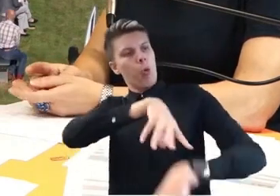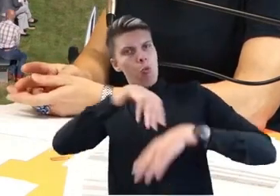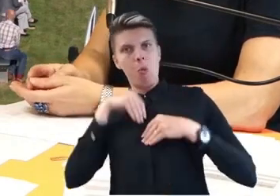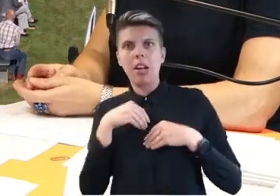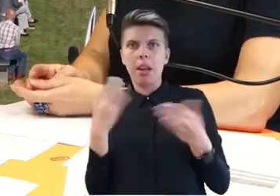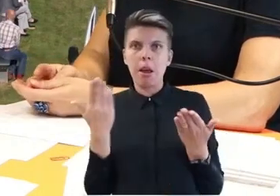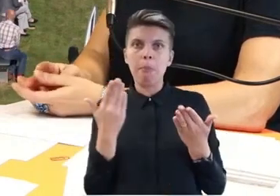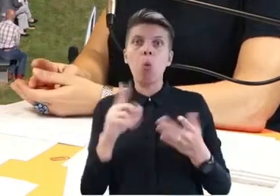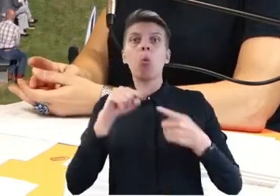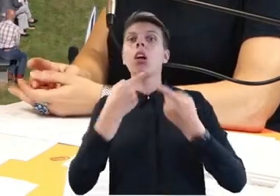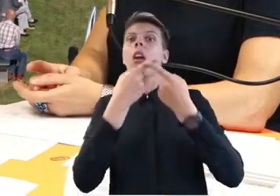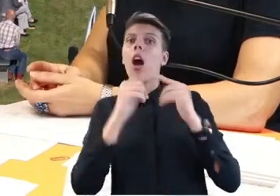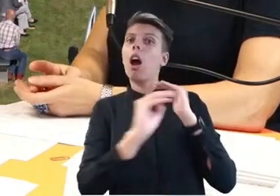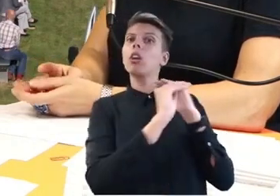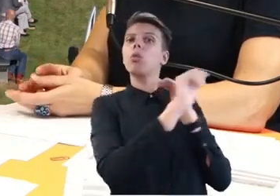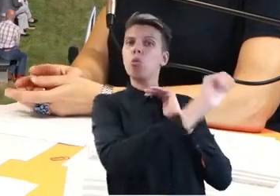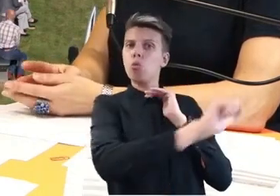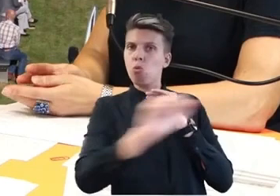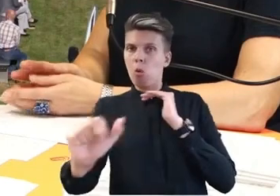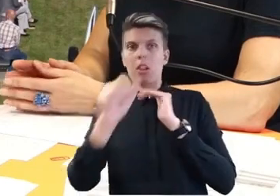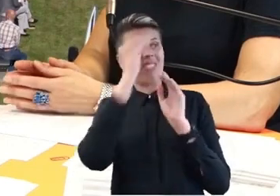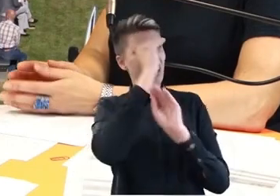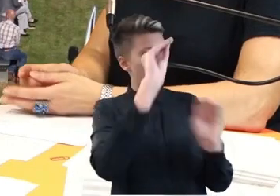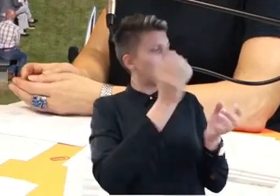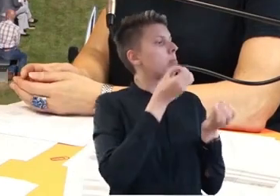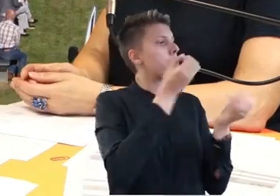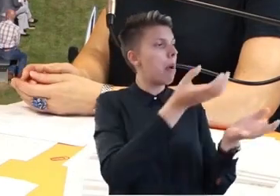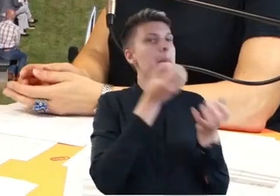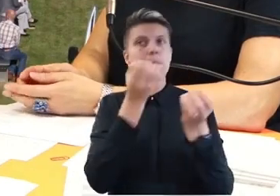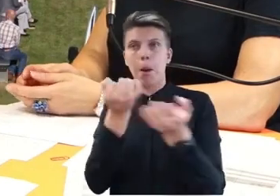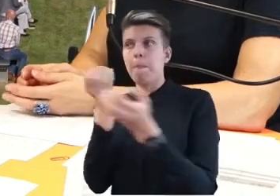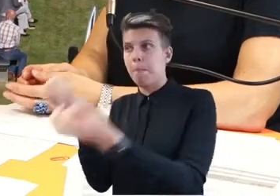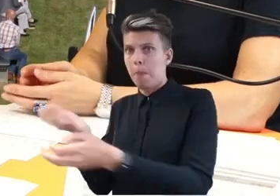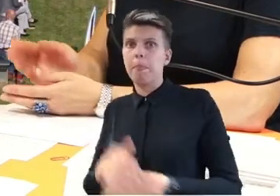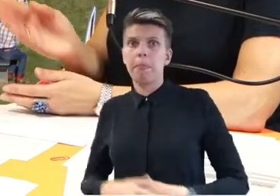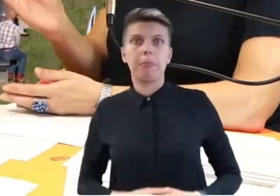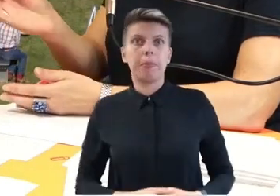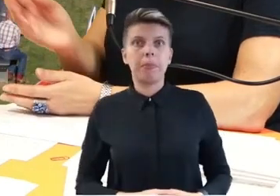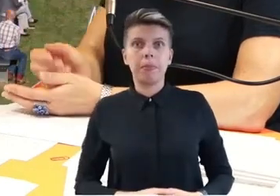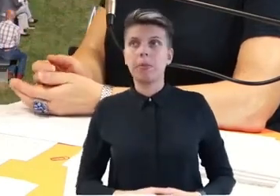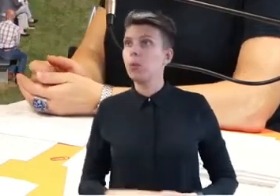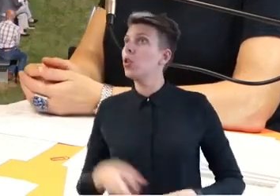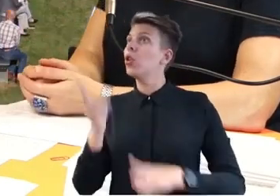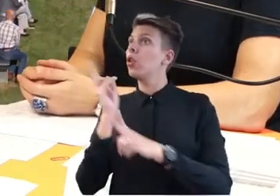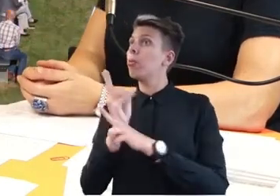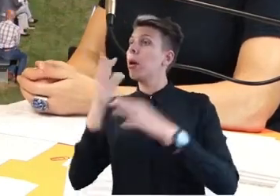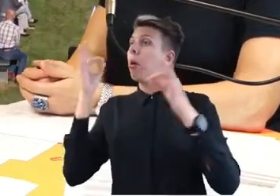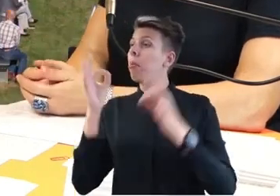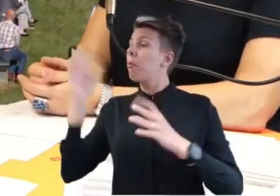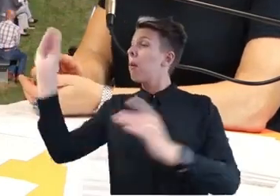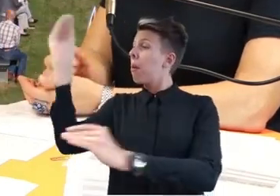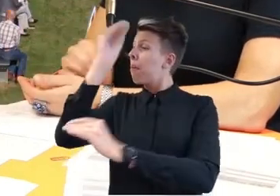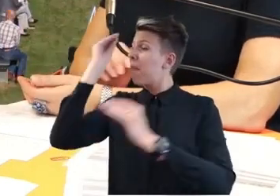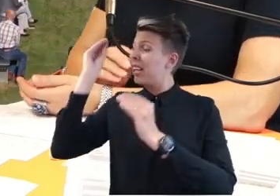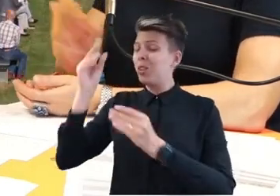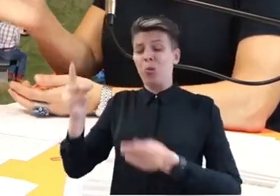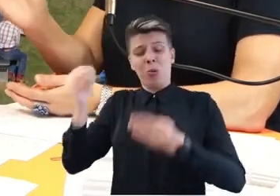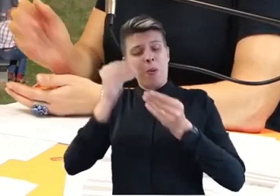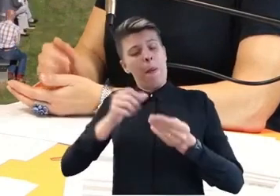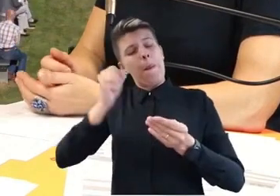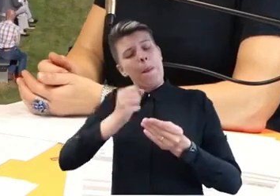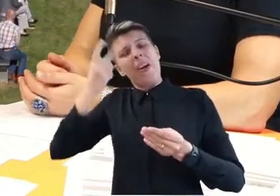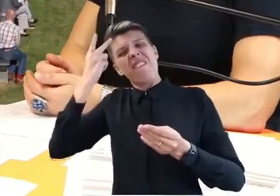information benötigen erhalten wenn sie benötigt genau oder wenn irgend etwas dringendes rein was erbringen zu müssen